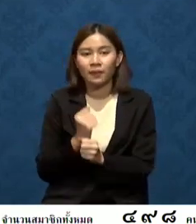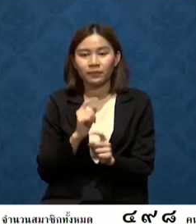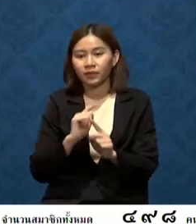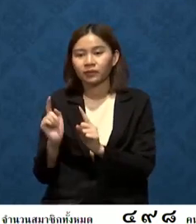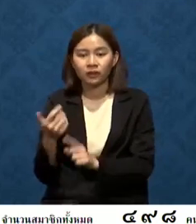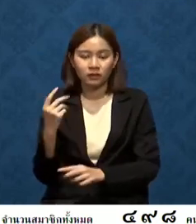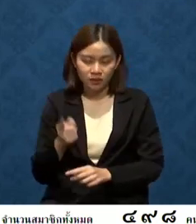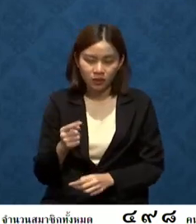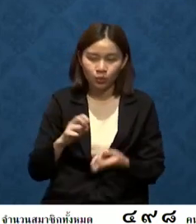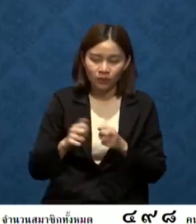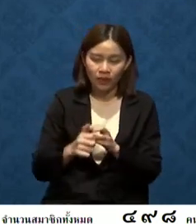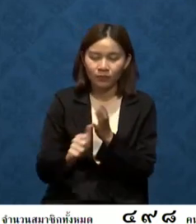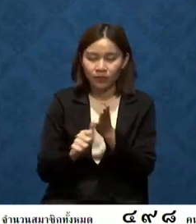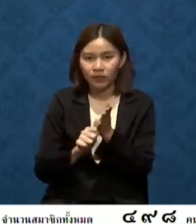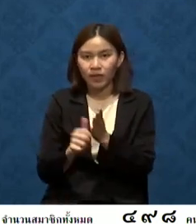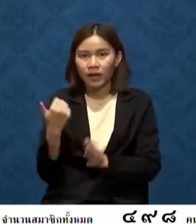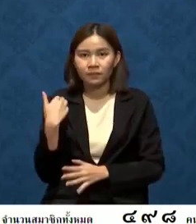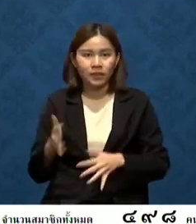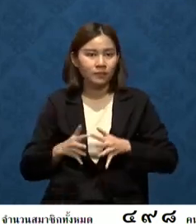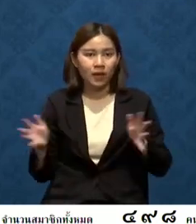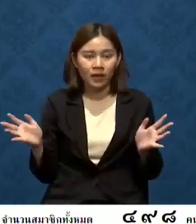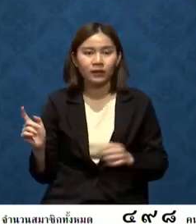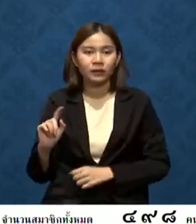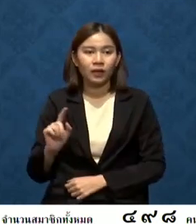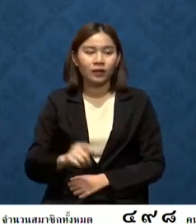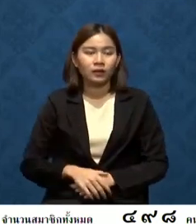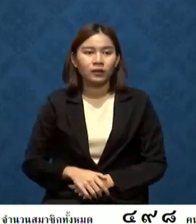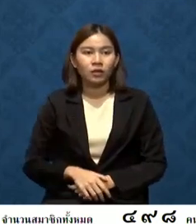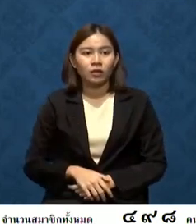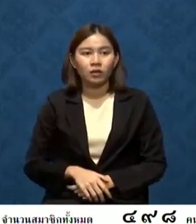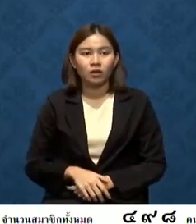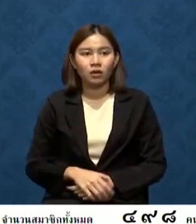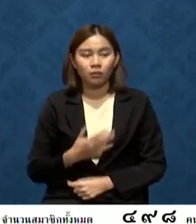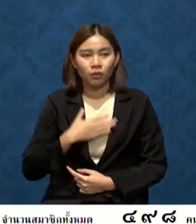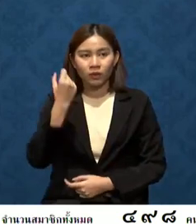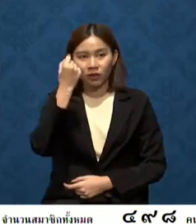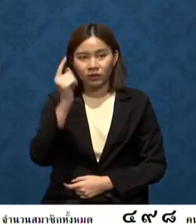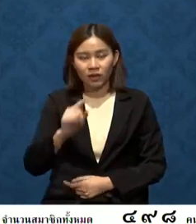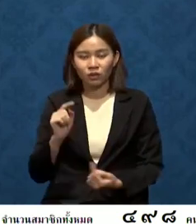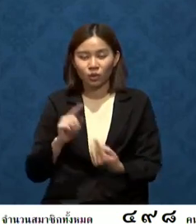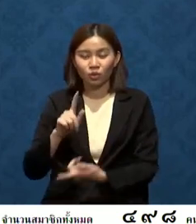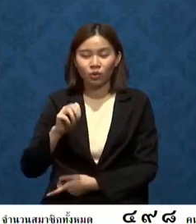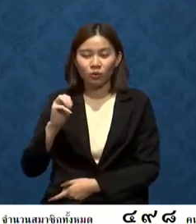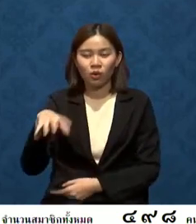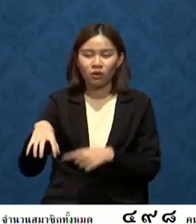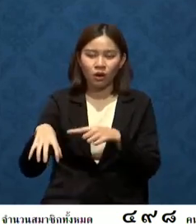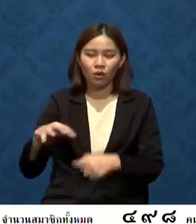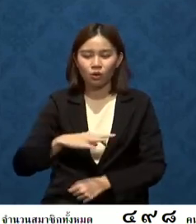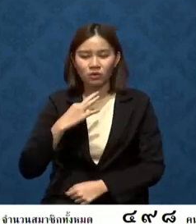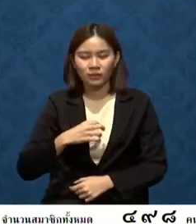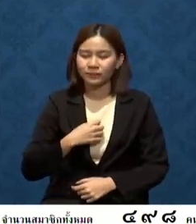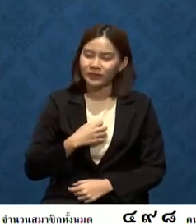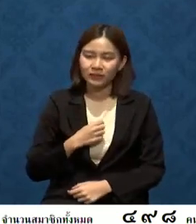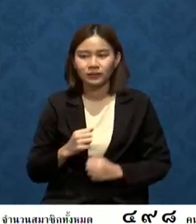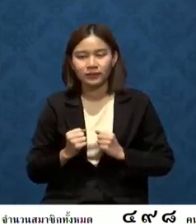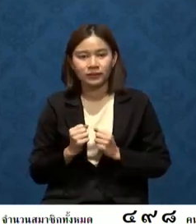ออกมีมากมายนะครับถ้าหากว่าผมเข้าใจว่าทางตม.เองก็คงกระอักกระอ่วนนะ